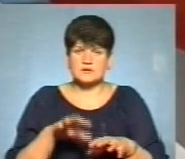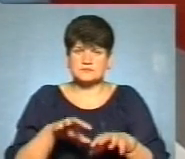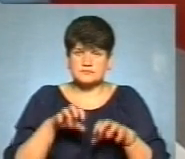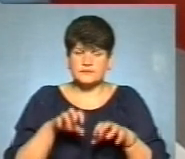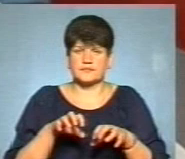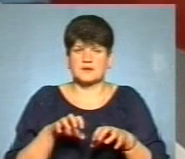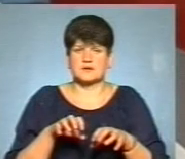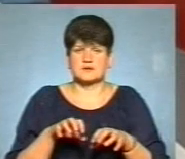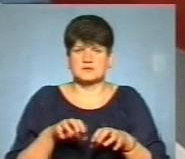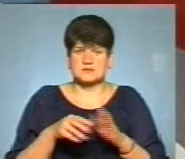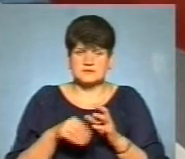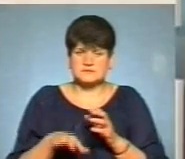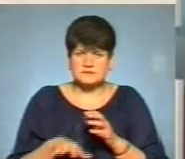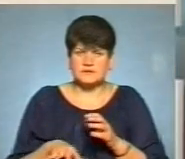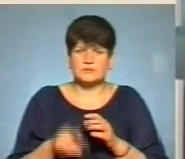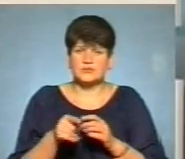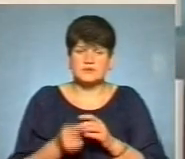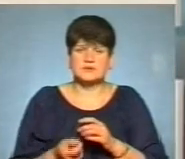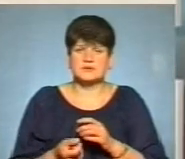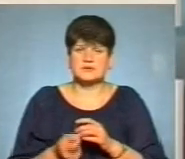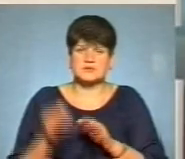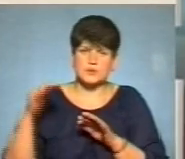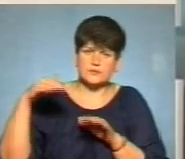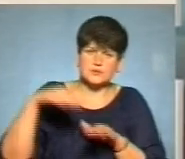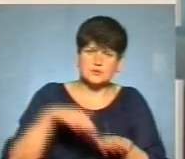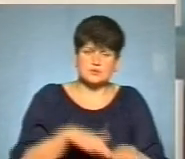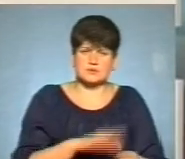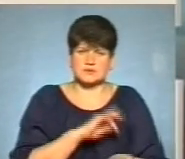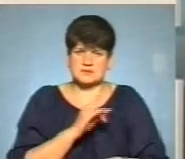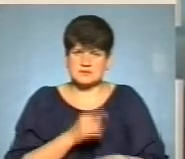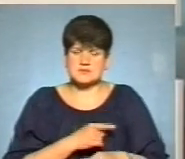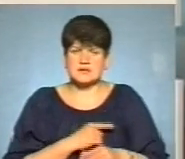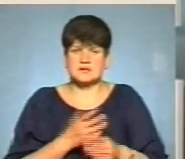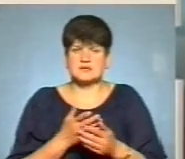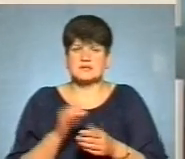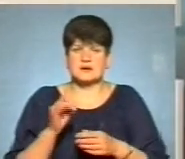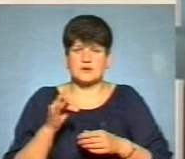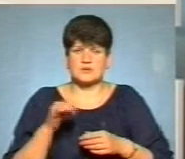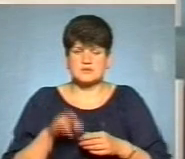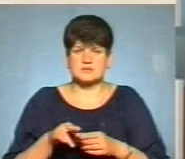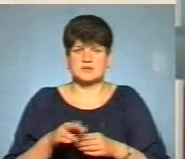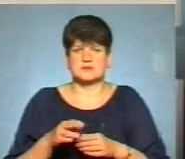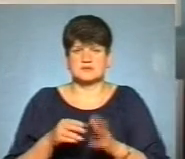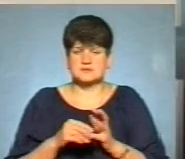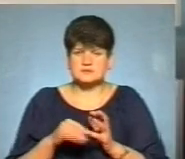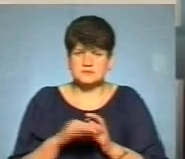схилових територіях, тому що вони викликають стоки різноманітні. А стоки – це ерозія ґрунту, це змиви,